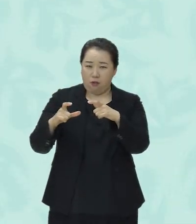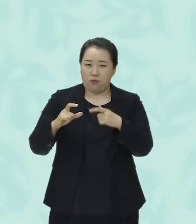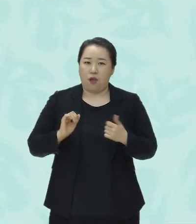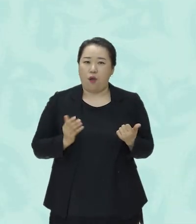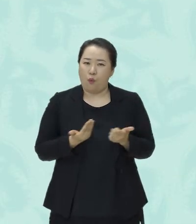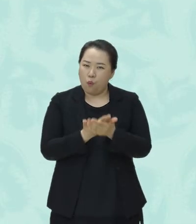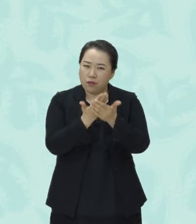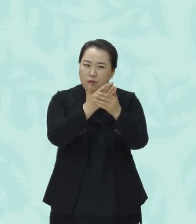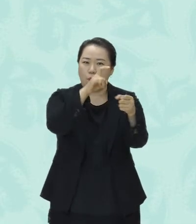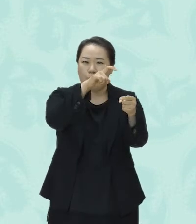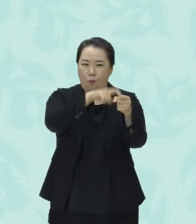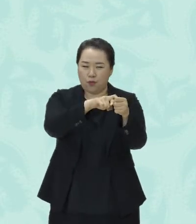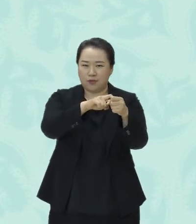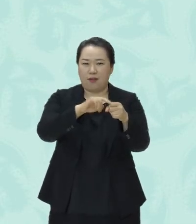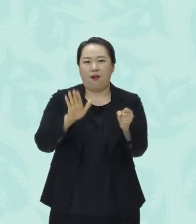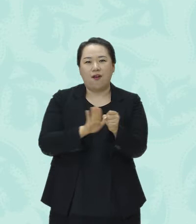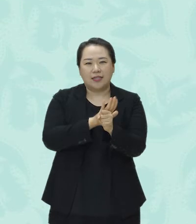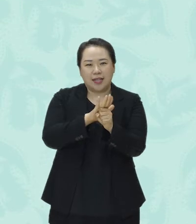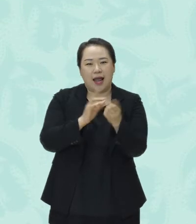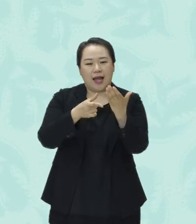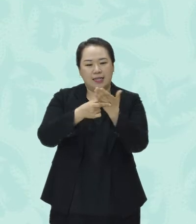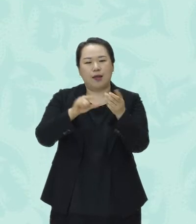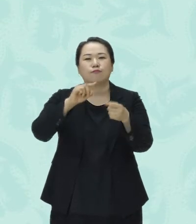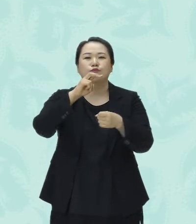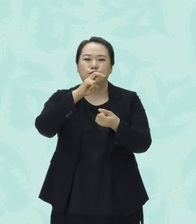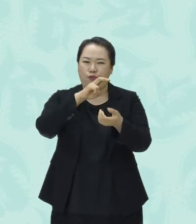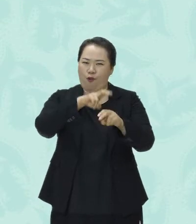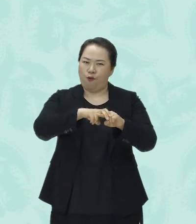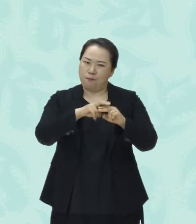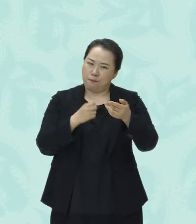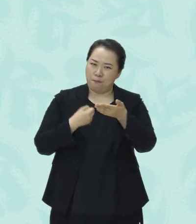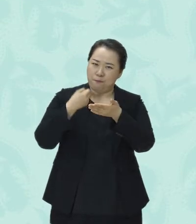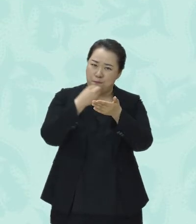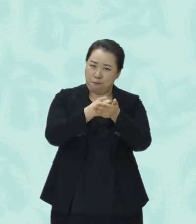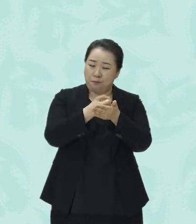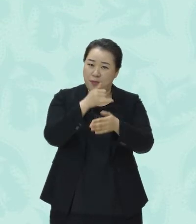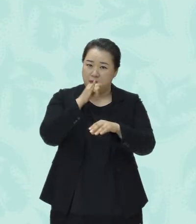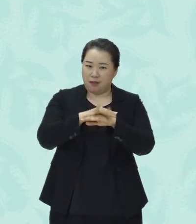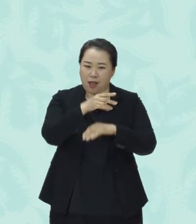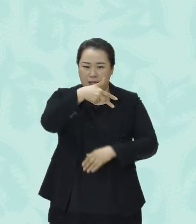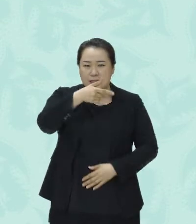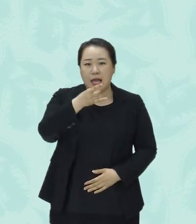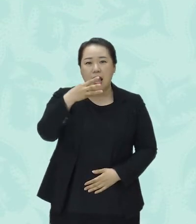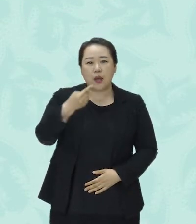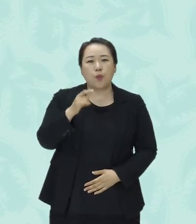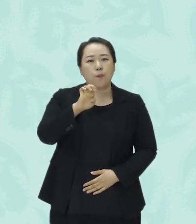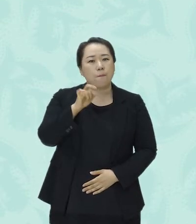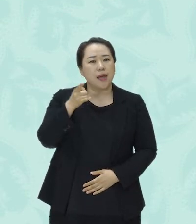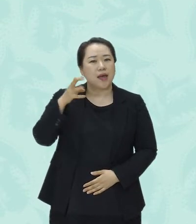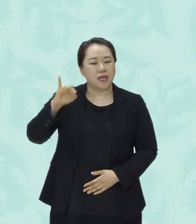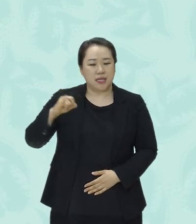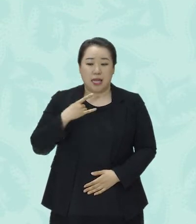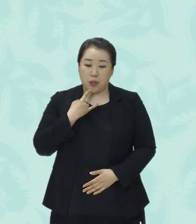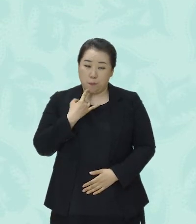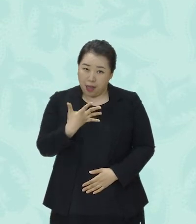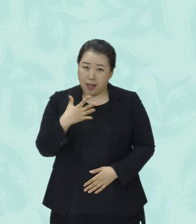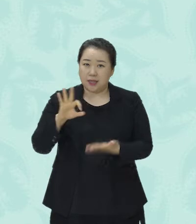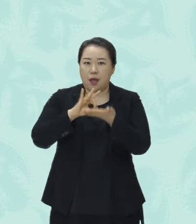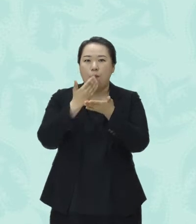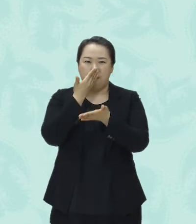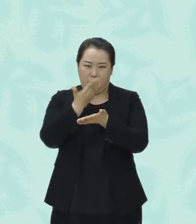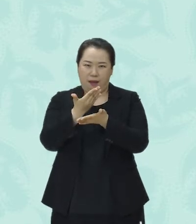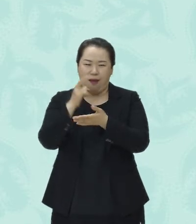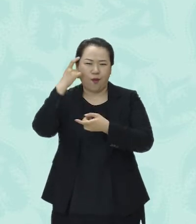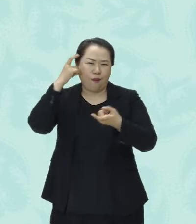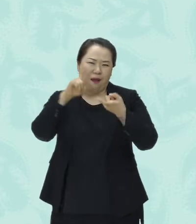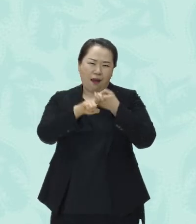지역 경제 활성화를 위해 모바일 강남사랑 상품권을 발행했습니다. 강남구내 제로페이 가맹점에서만 사용 가능한데요.